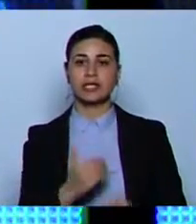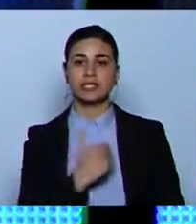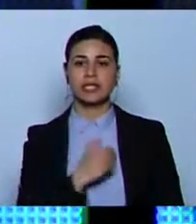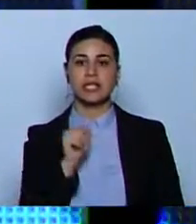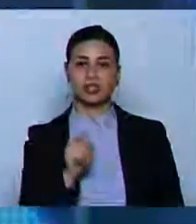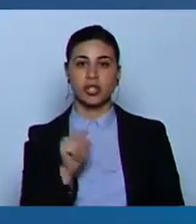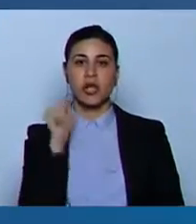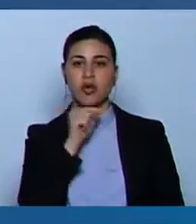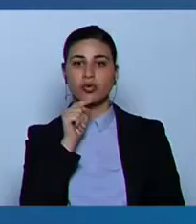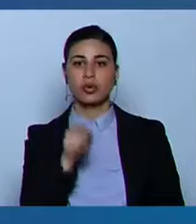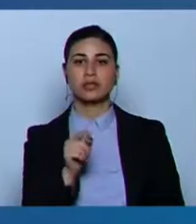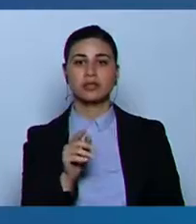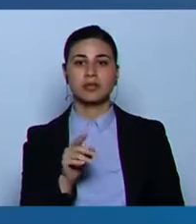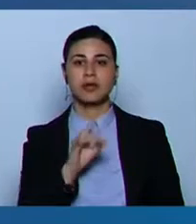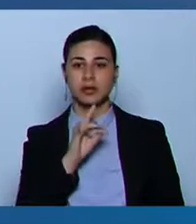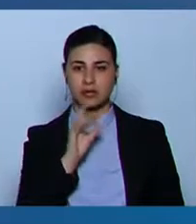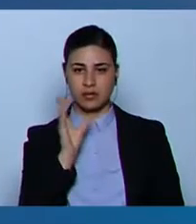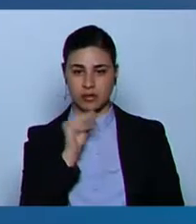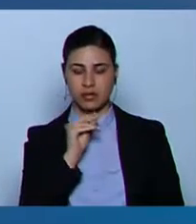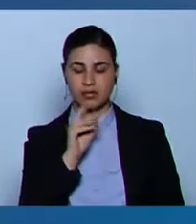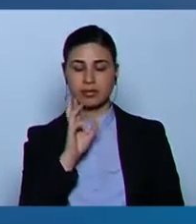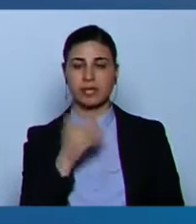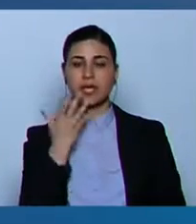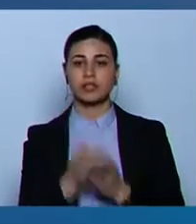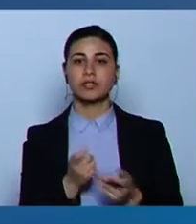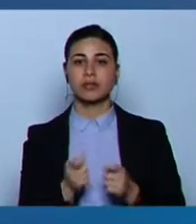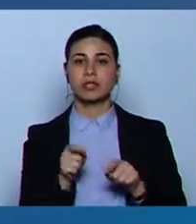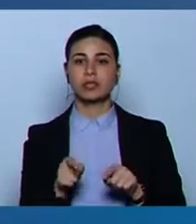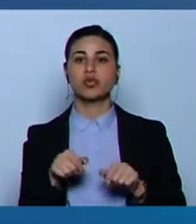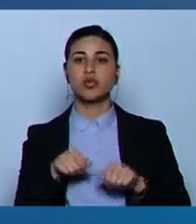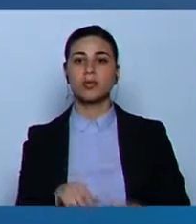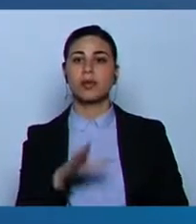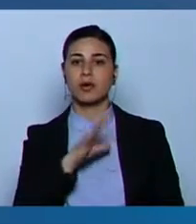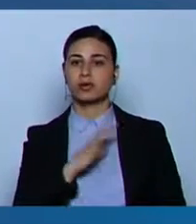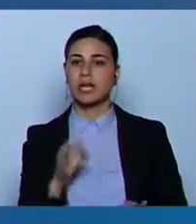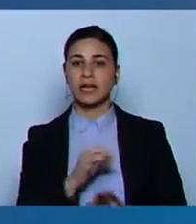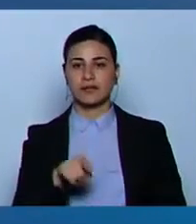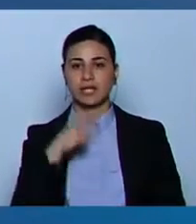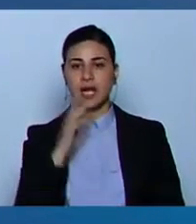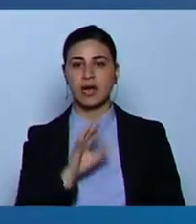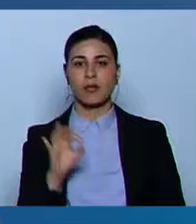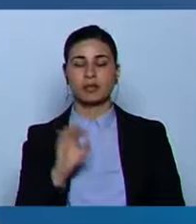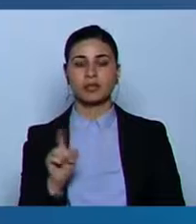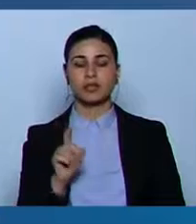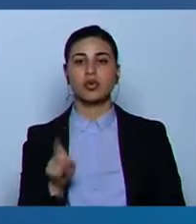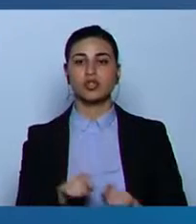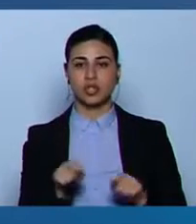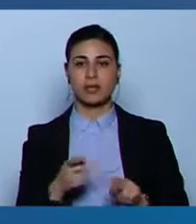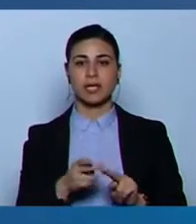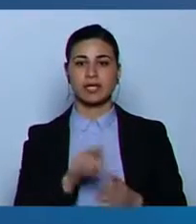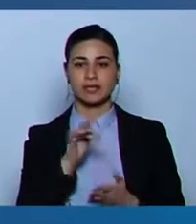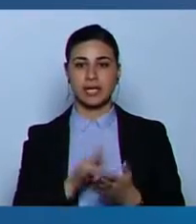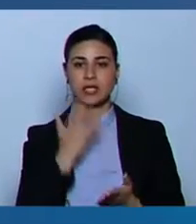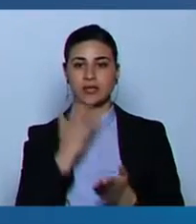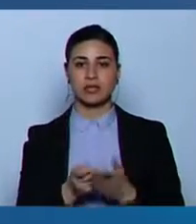შენ ეკონომიკურად ის ადგება და თვითმართველობას ეს უფლება ჰქონდეს. არავინ არ ამბობს იმაზე, რომ შეიქმნა ეს ქალაქის